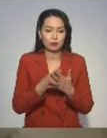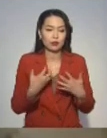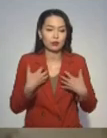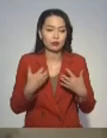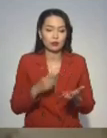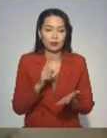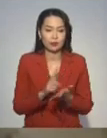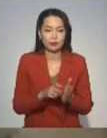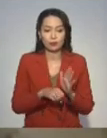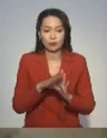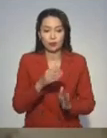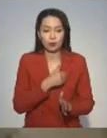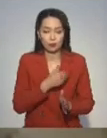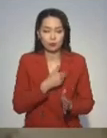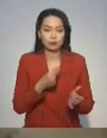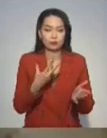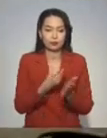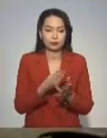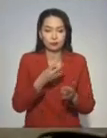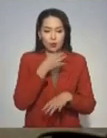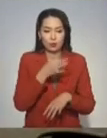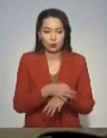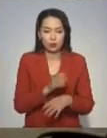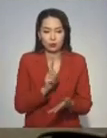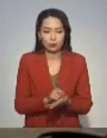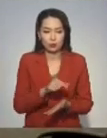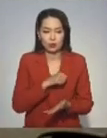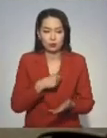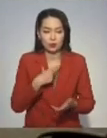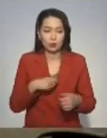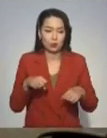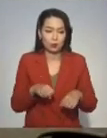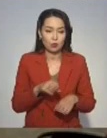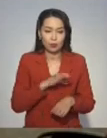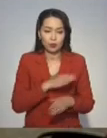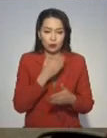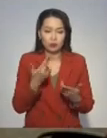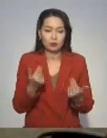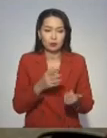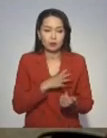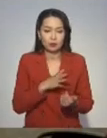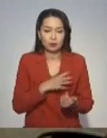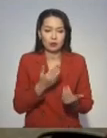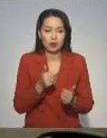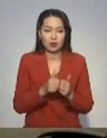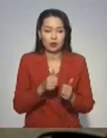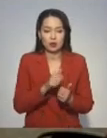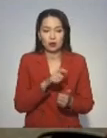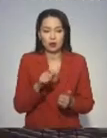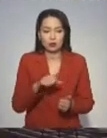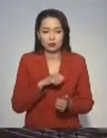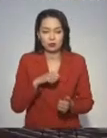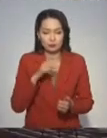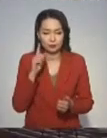денсаулығының жақсы деңгейде болуына жауапты. Ол құқығын пайдаланбаған, әрине ол әрбір азаматтың өзінің